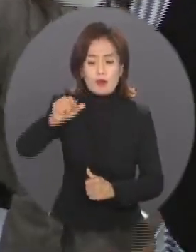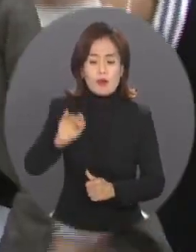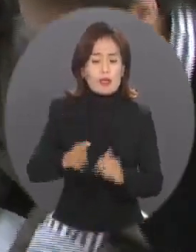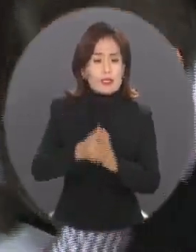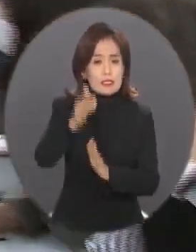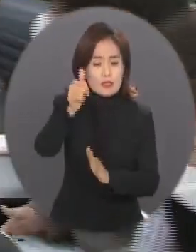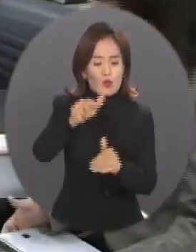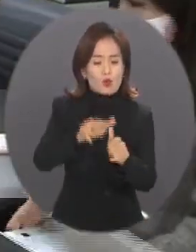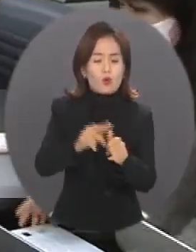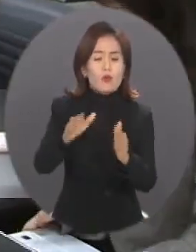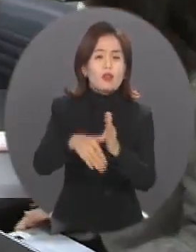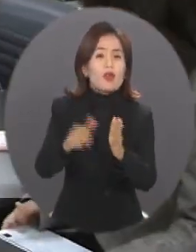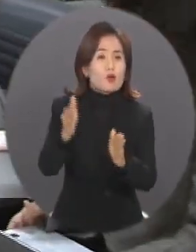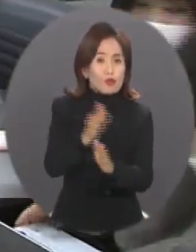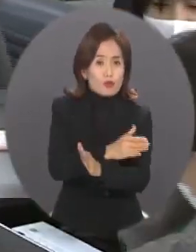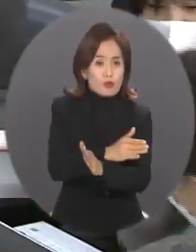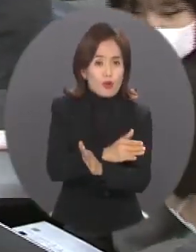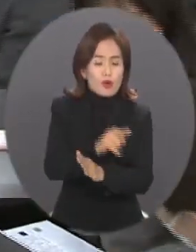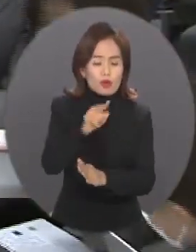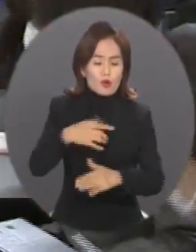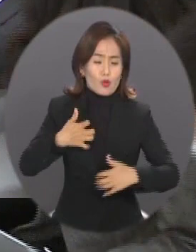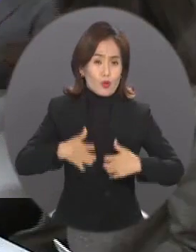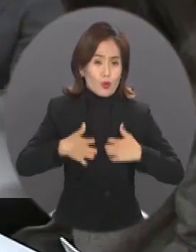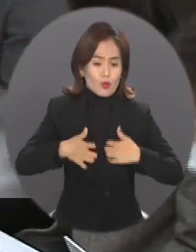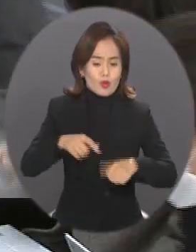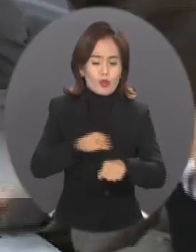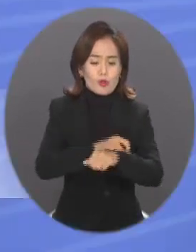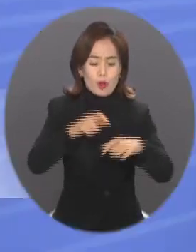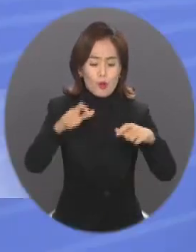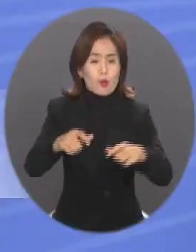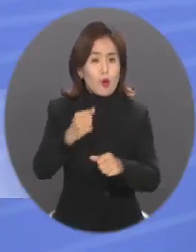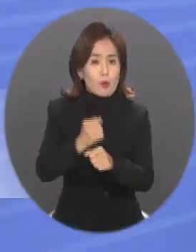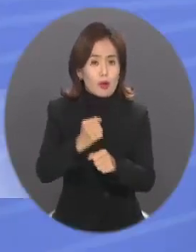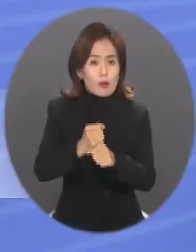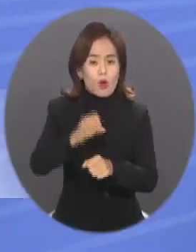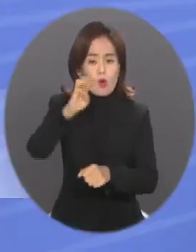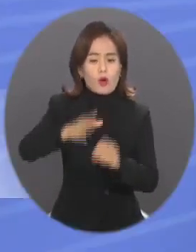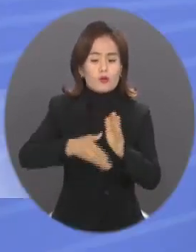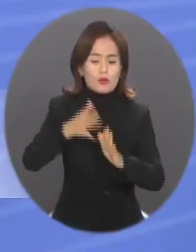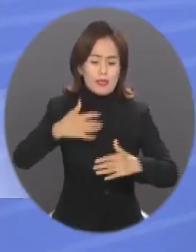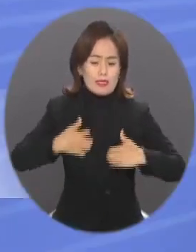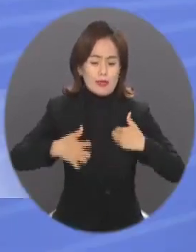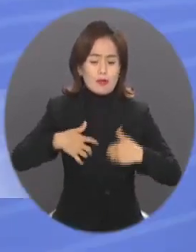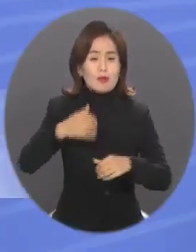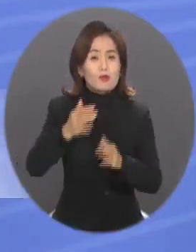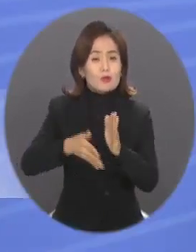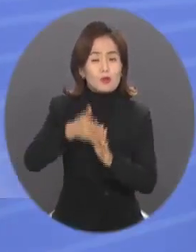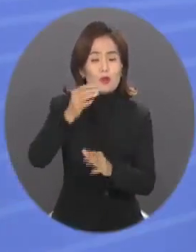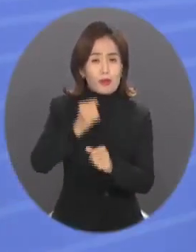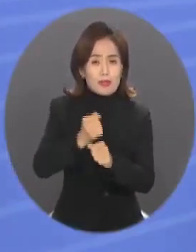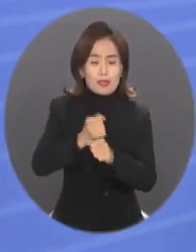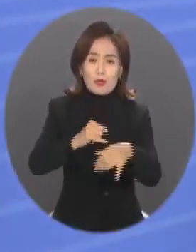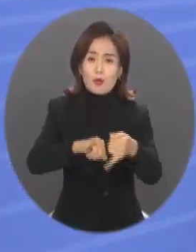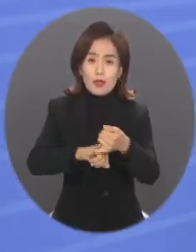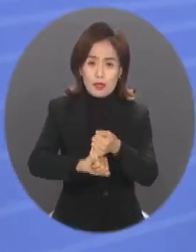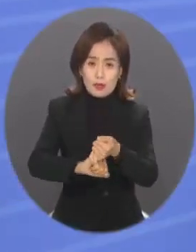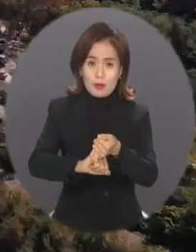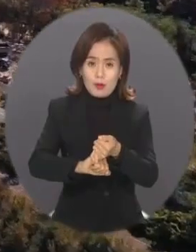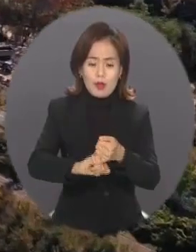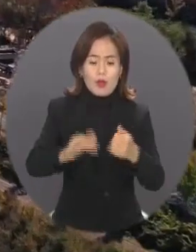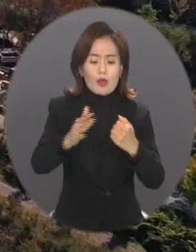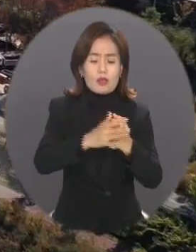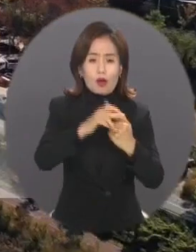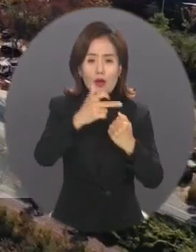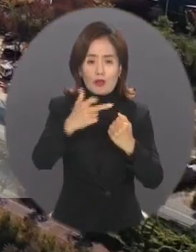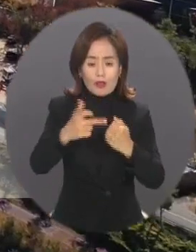후보 시절부터 Y벨트를 익사이팅 신활력 특구로 만들어 광주시를 꿀잼 도시로 만들겠다고 약속했습니다.